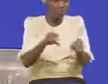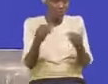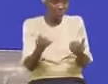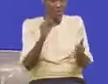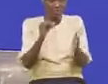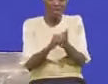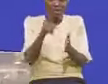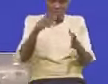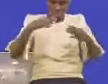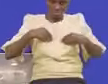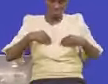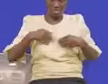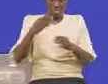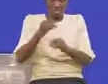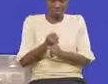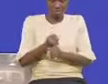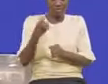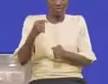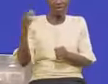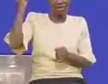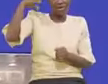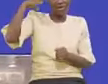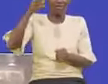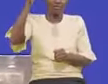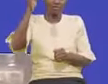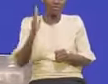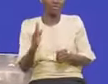Nde kala wokwe imbenadi. Kojise mopa manveve